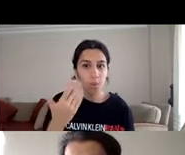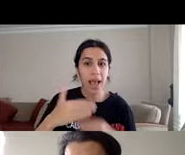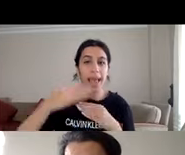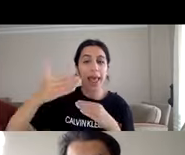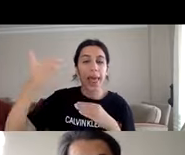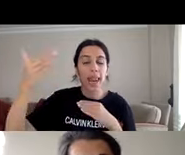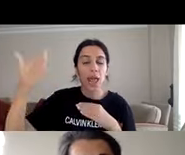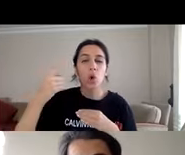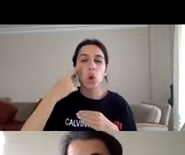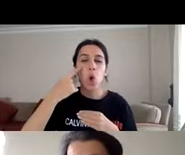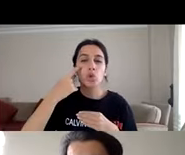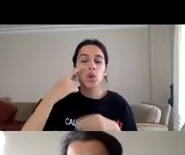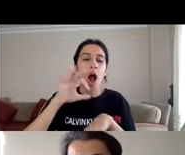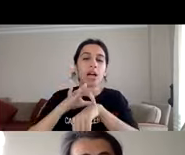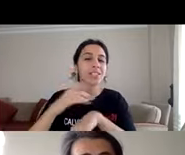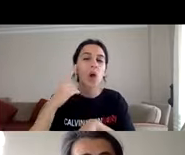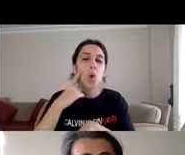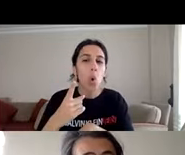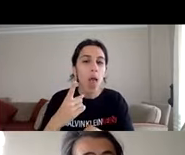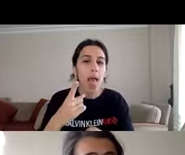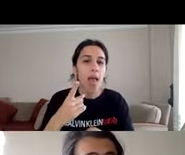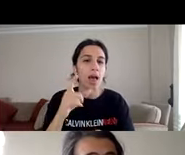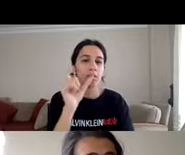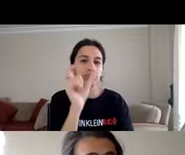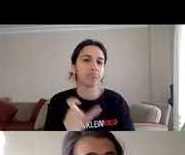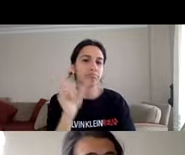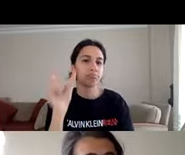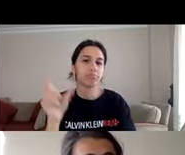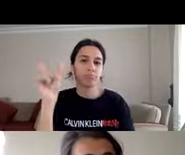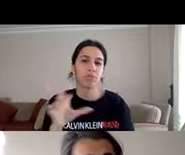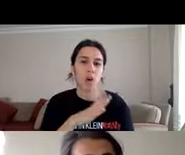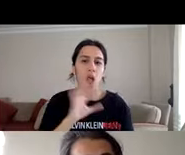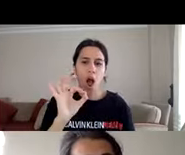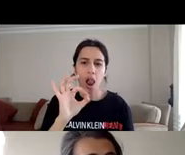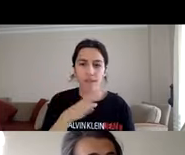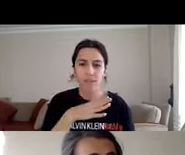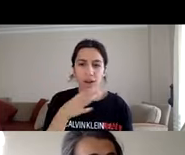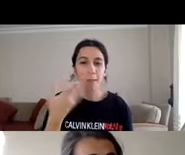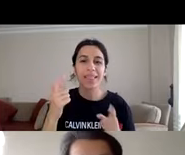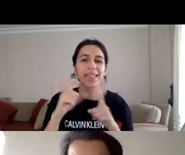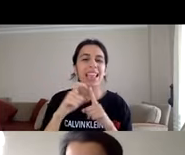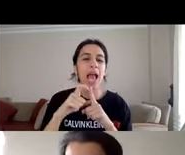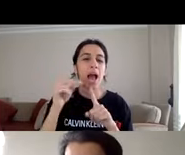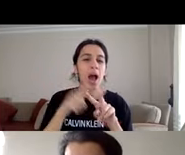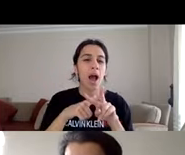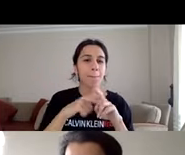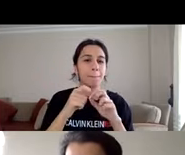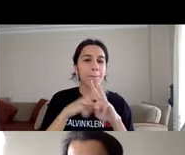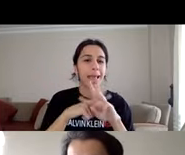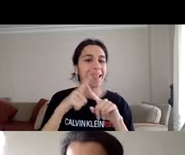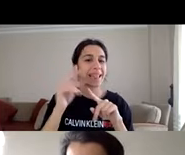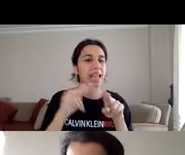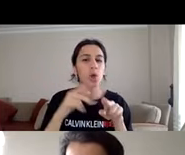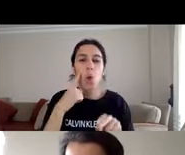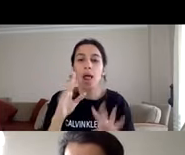göz rahatsızlıklarını simüle eden simülatörler bile var. Vision Sim hala yayında işte. Diyabetik retinopati hastası bu ekranı